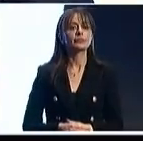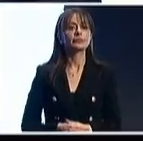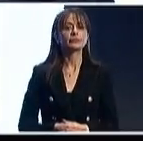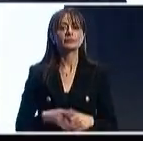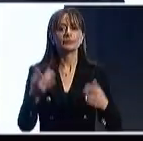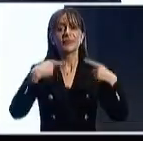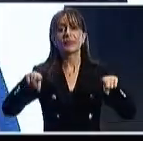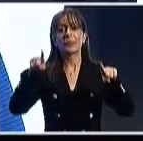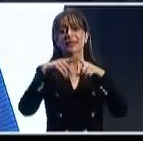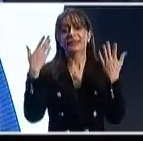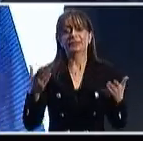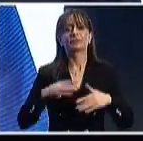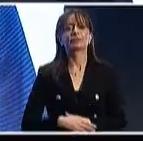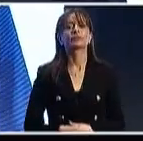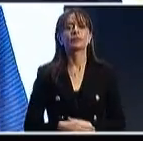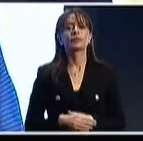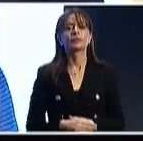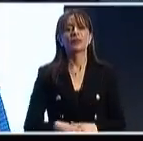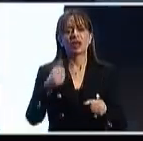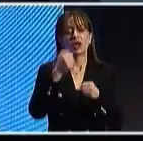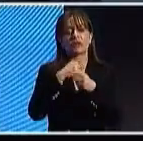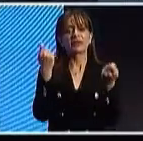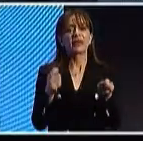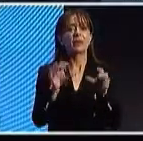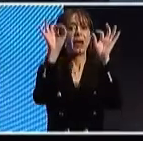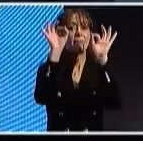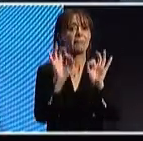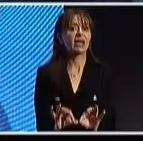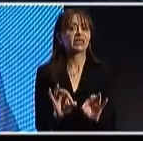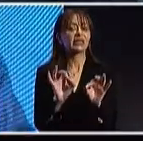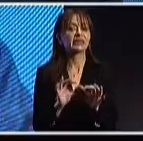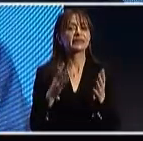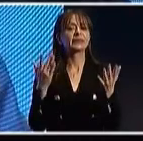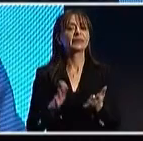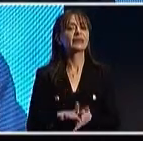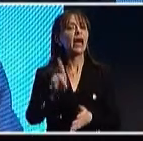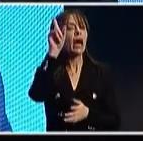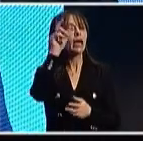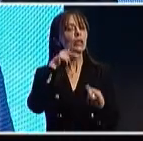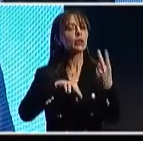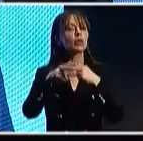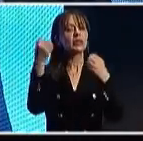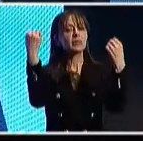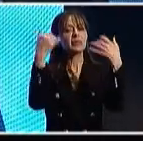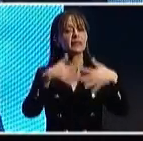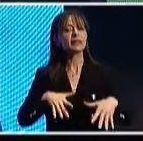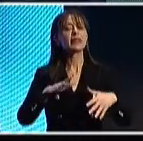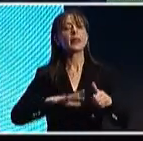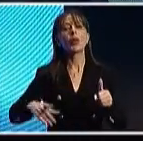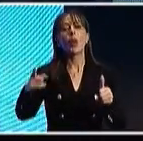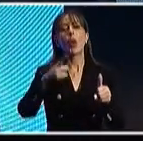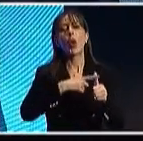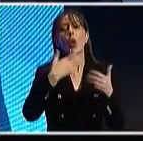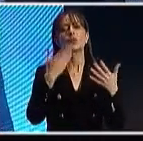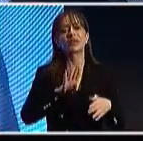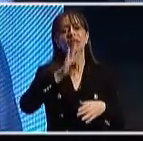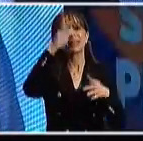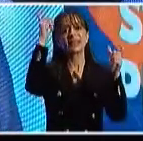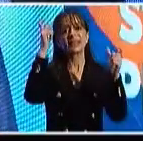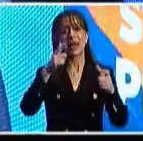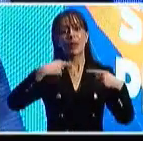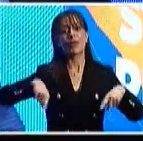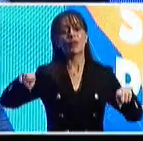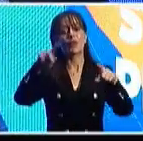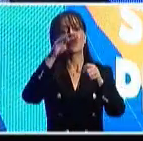Biz göreve geldiğimizde bu akıllı ulaşım sistemlerinde öncü İstanbul'umuz için